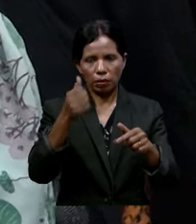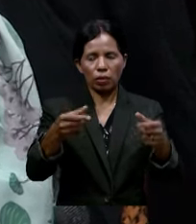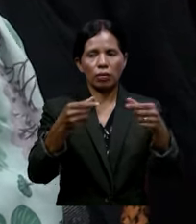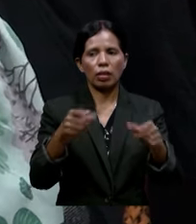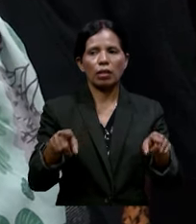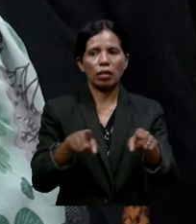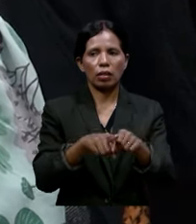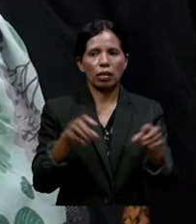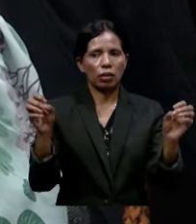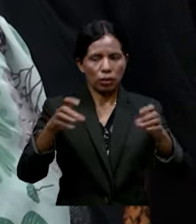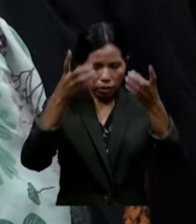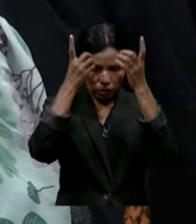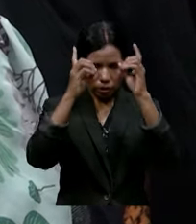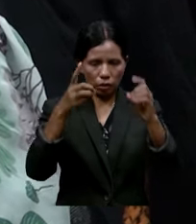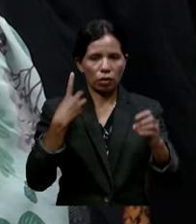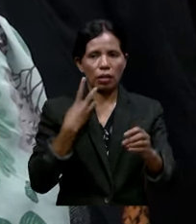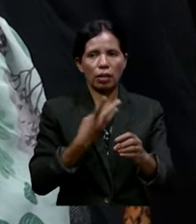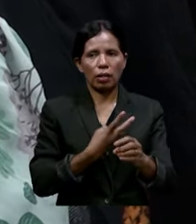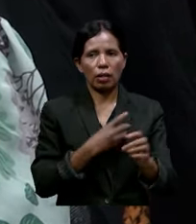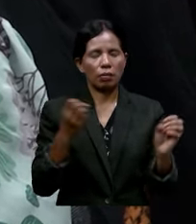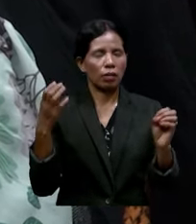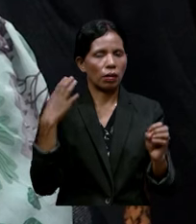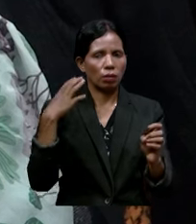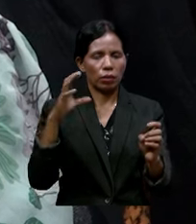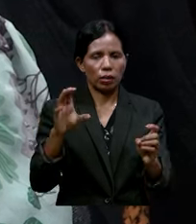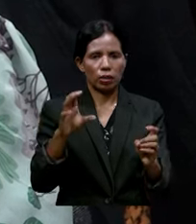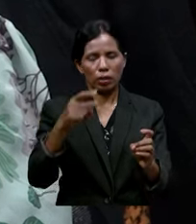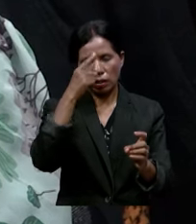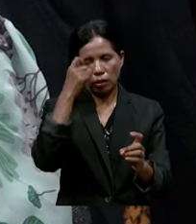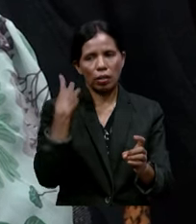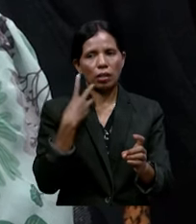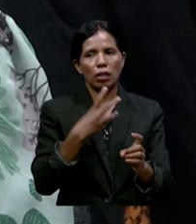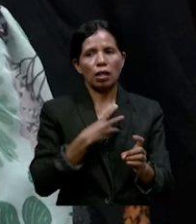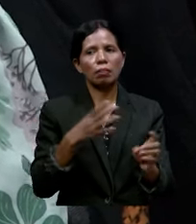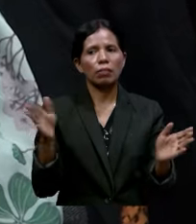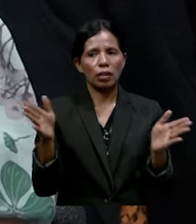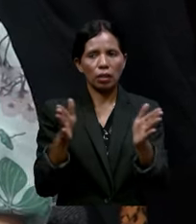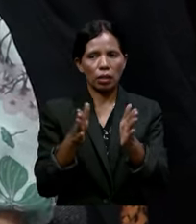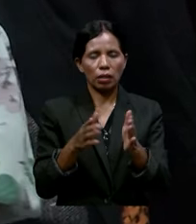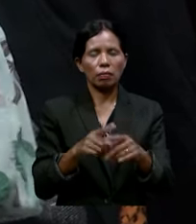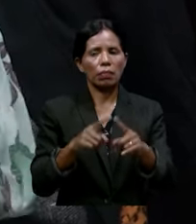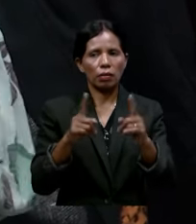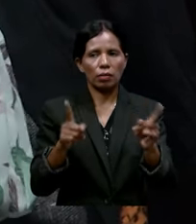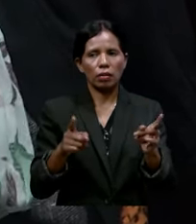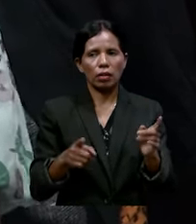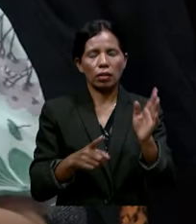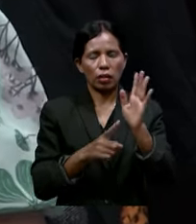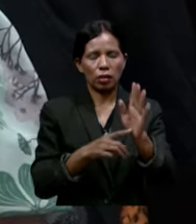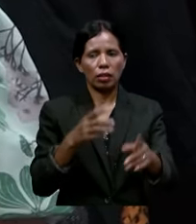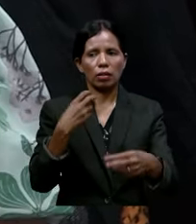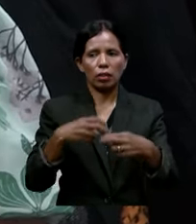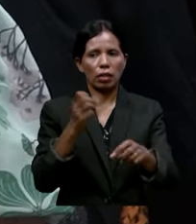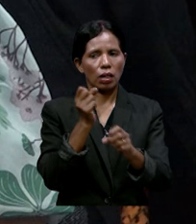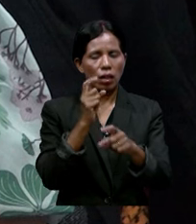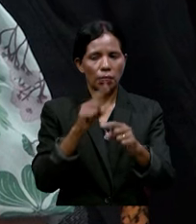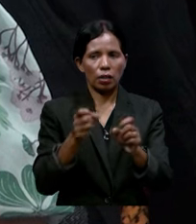ne laus decision kami ni anse, ne kami layak kompetensi atau kuliah konawa tambah sama kikuan los. Mas ninya efeito makida la bela la atividade